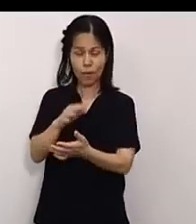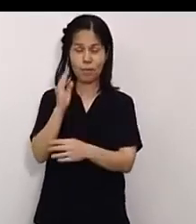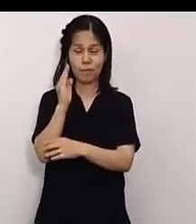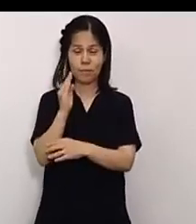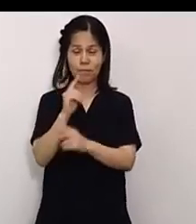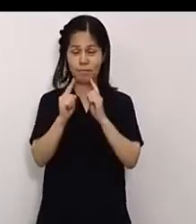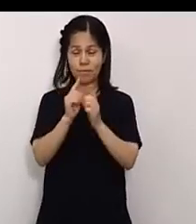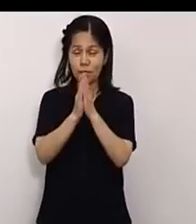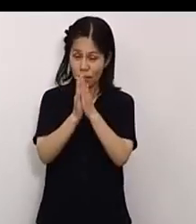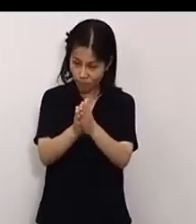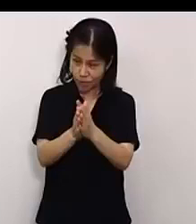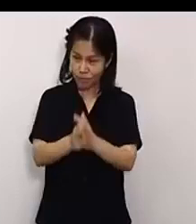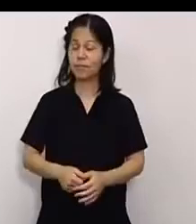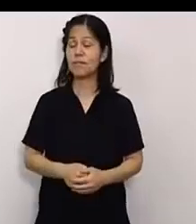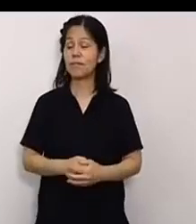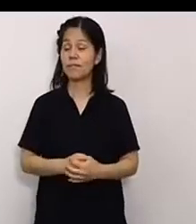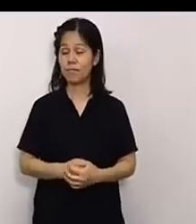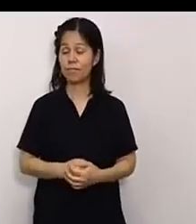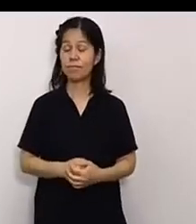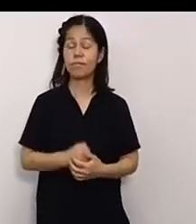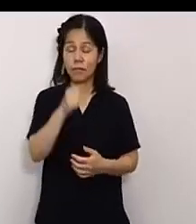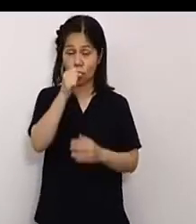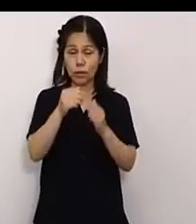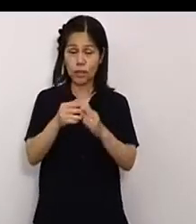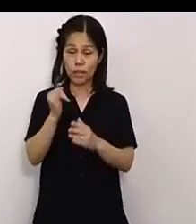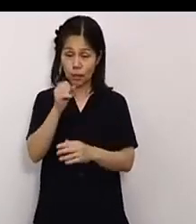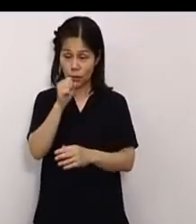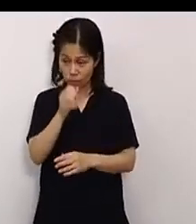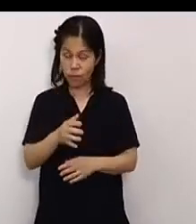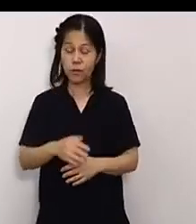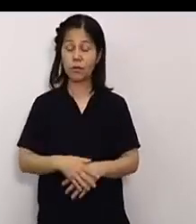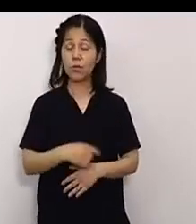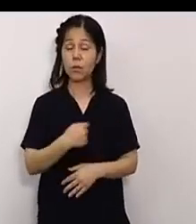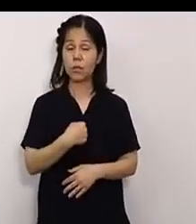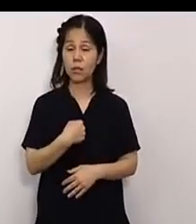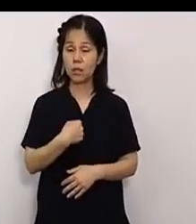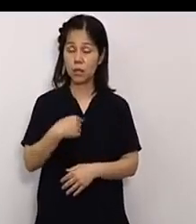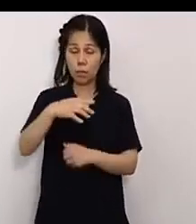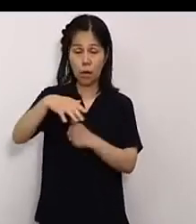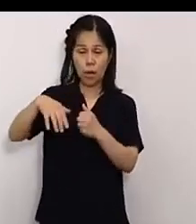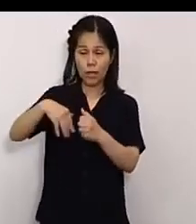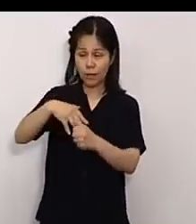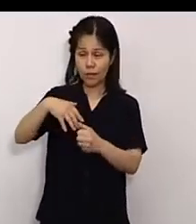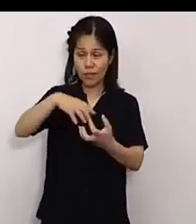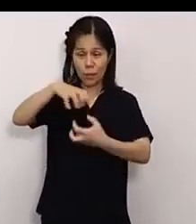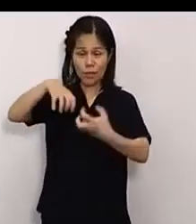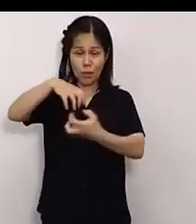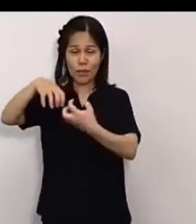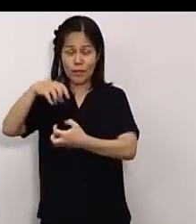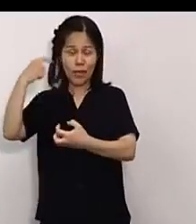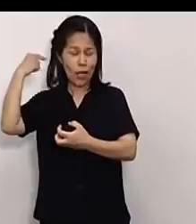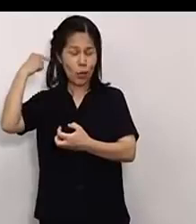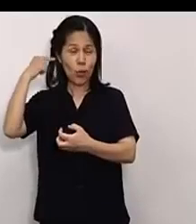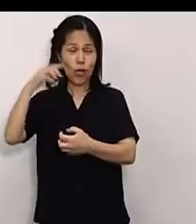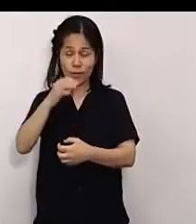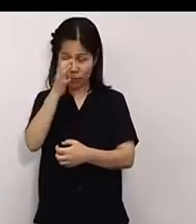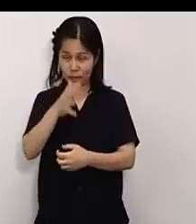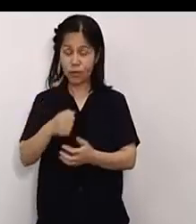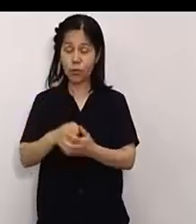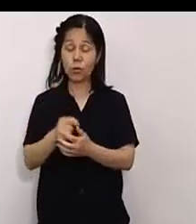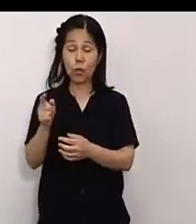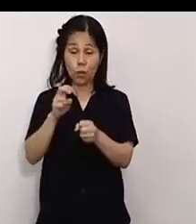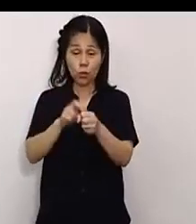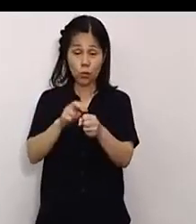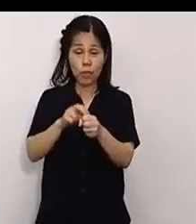ん、お願いいたします。 はい、ちょっと私の、周りは今日騒がしいんですけれども、これは宇都宮さん